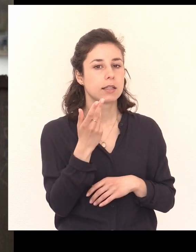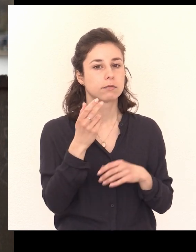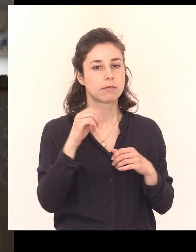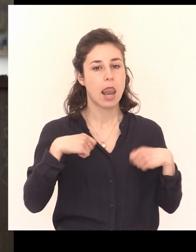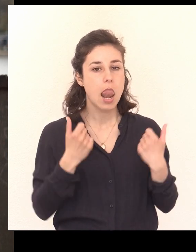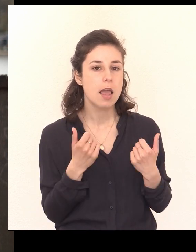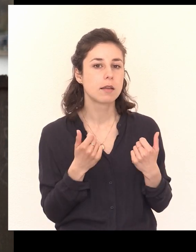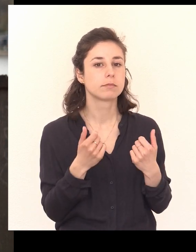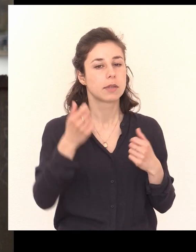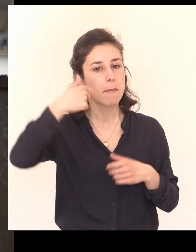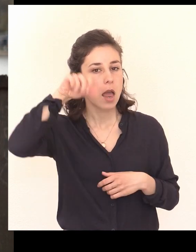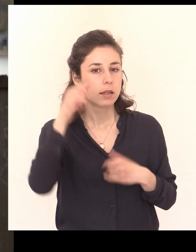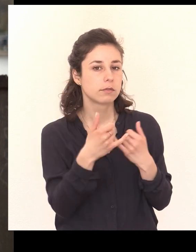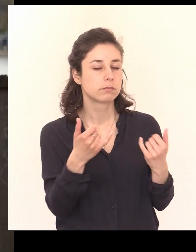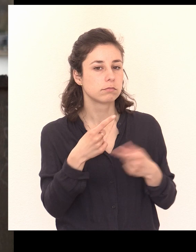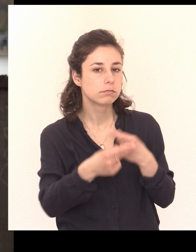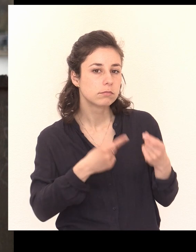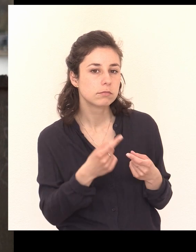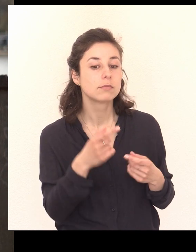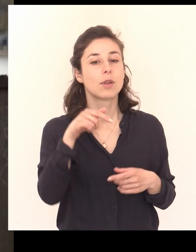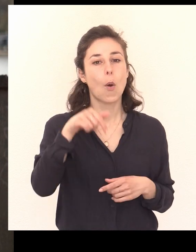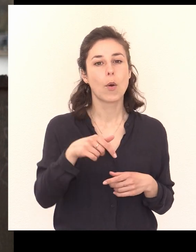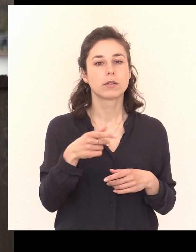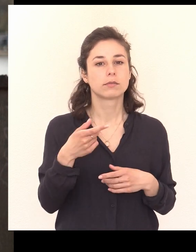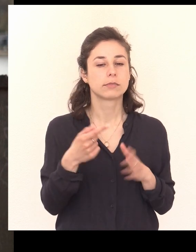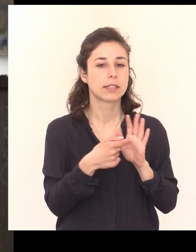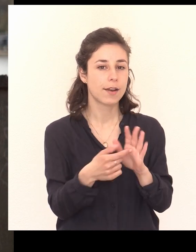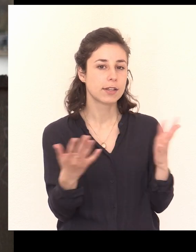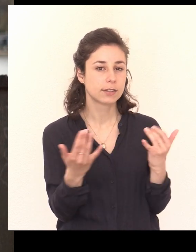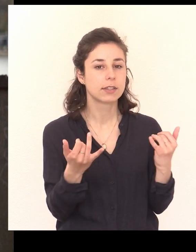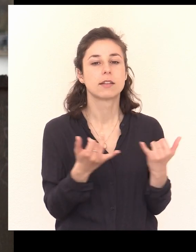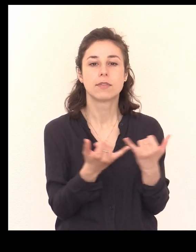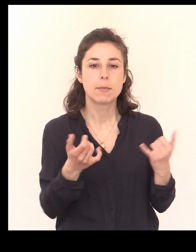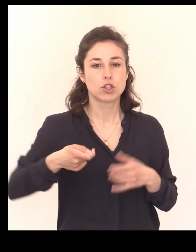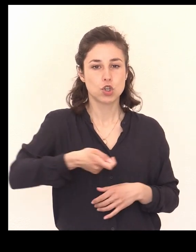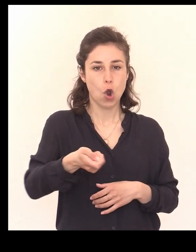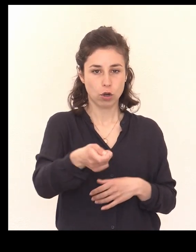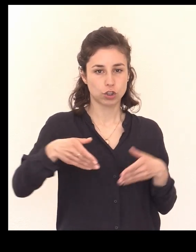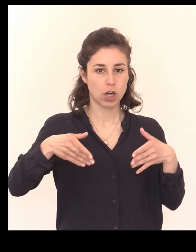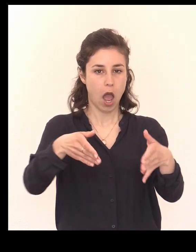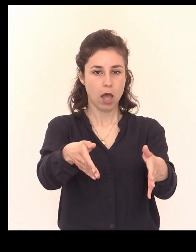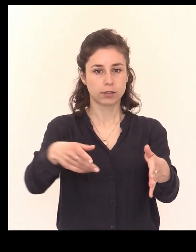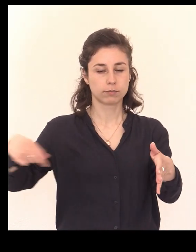organisiert. Heute zeigt sie uns, wie sie mit ihrem Langstock über die Straße kommt.